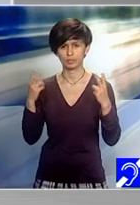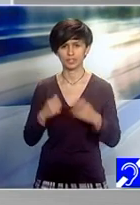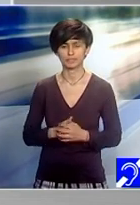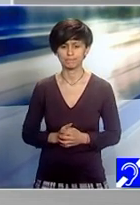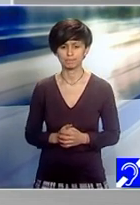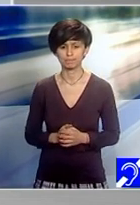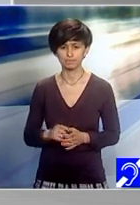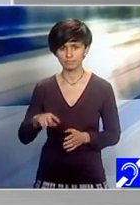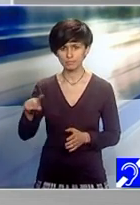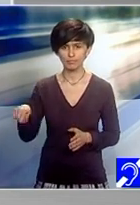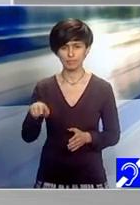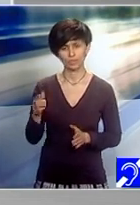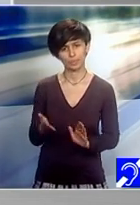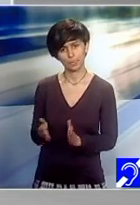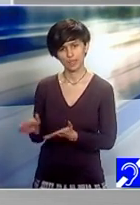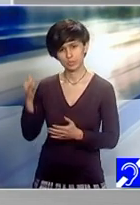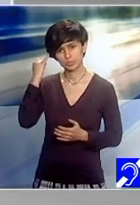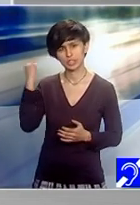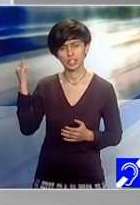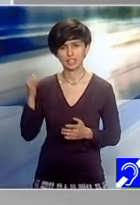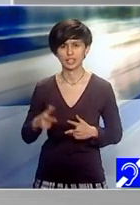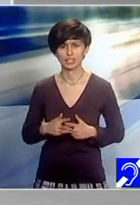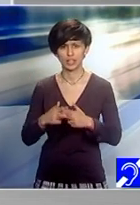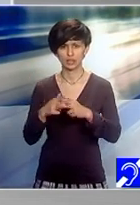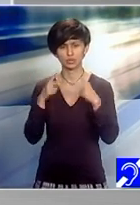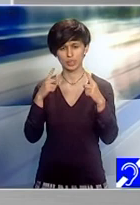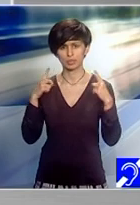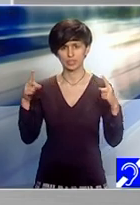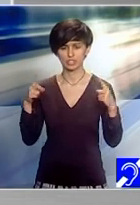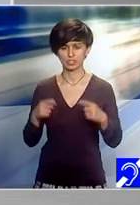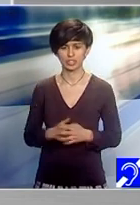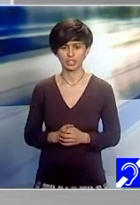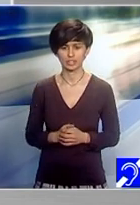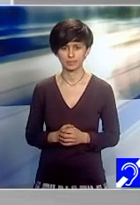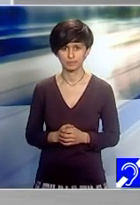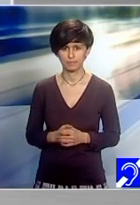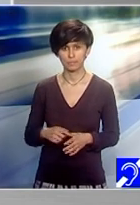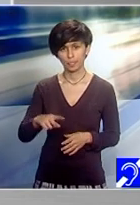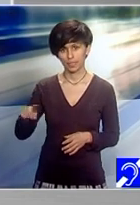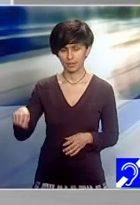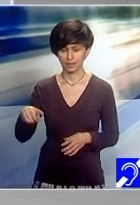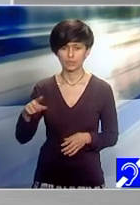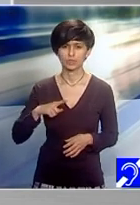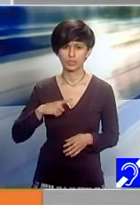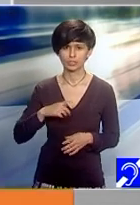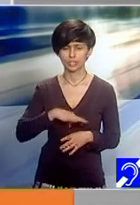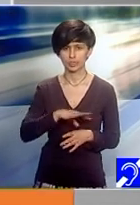ajuta profesorii. Suntem părinți, suntem oameni în societate care vrem să ajutăm învățământul.